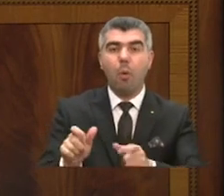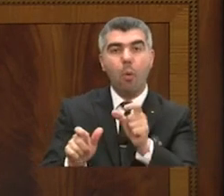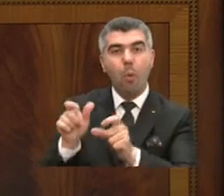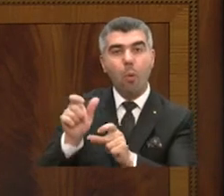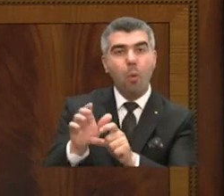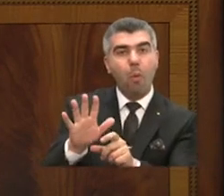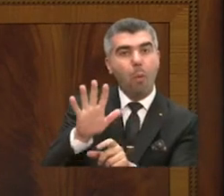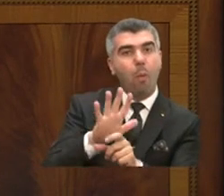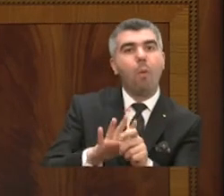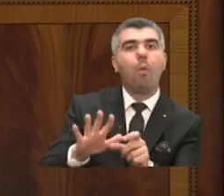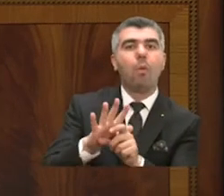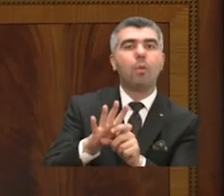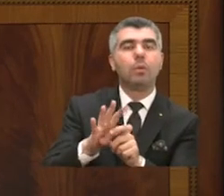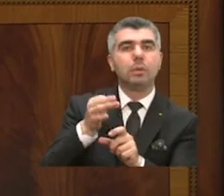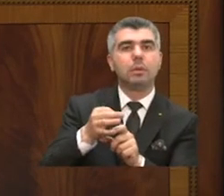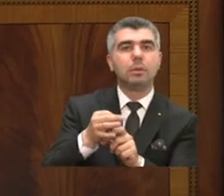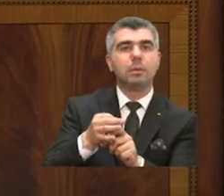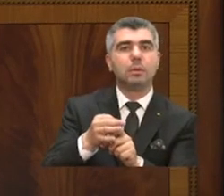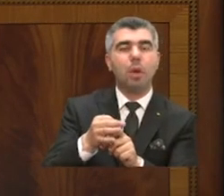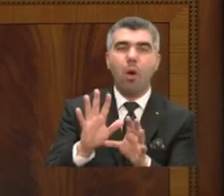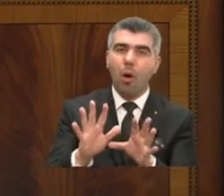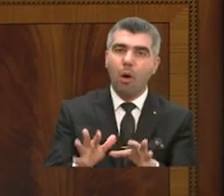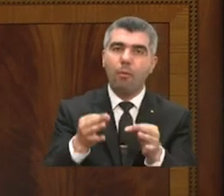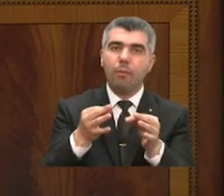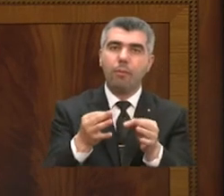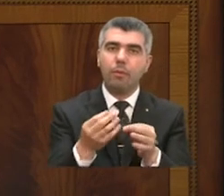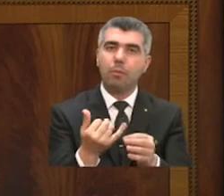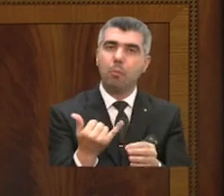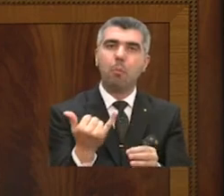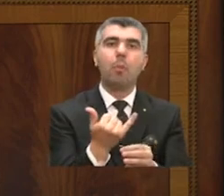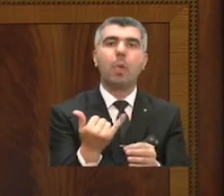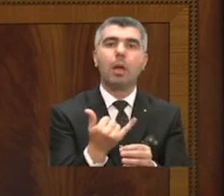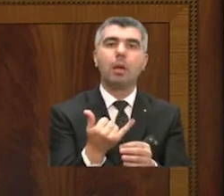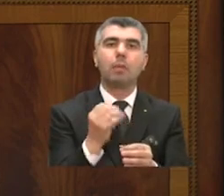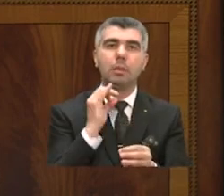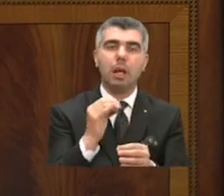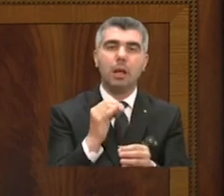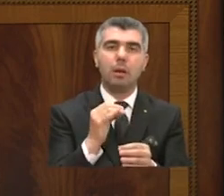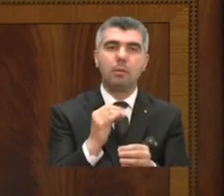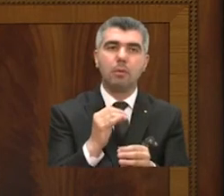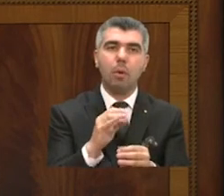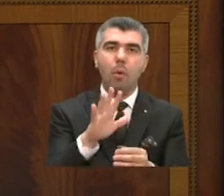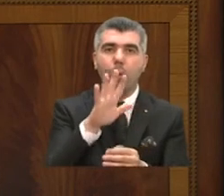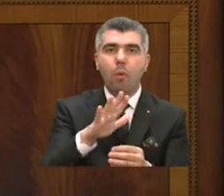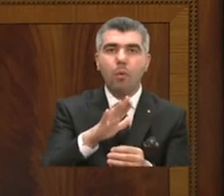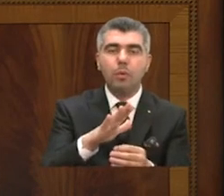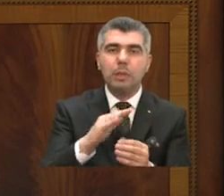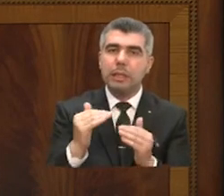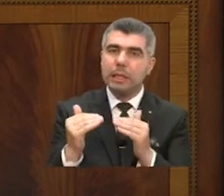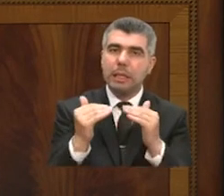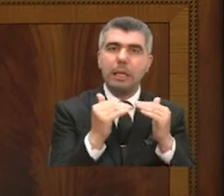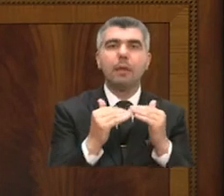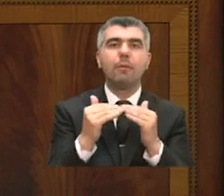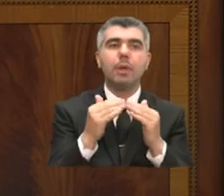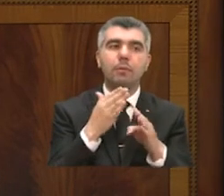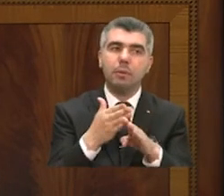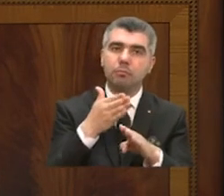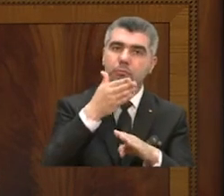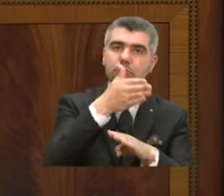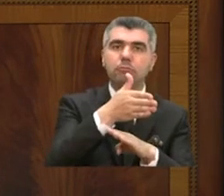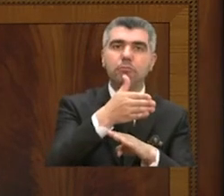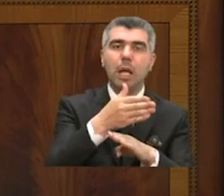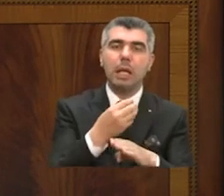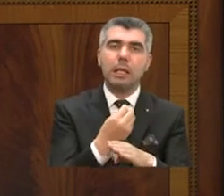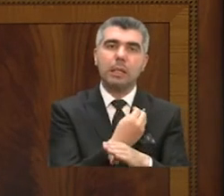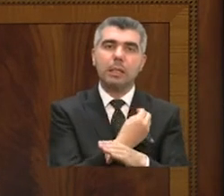التشاركي، وتجعل هدفها الأسمى تحقيق الكرامة والإنصاف في الولوج للخدمة الصحية